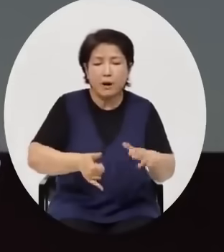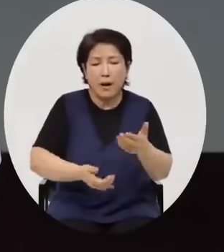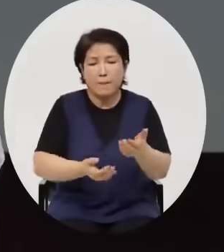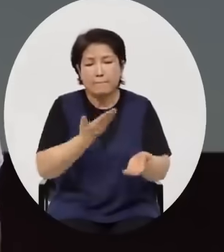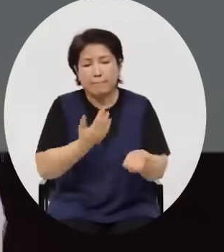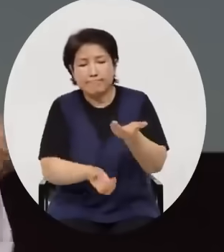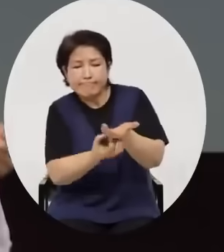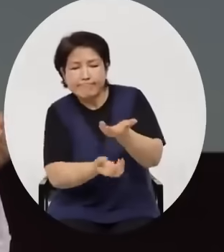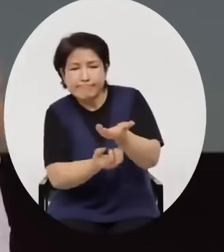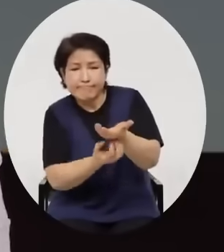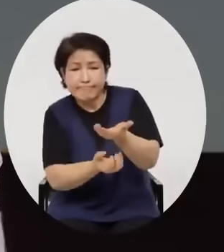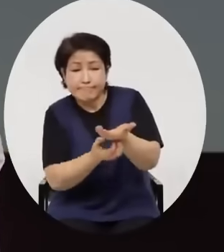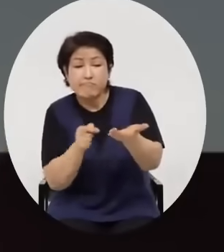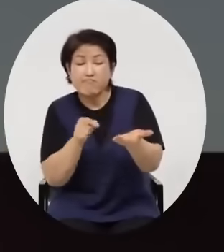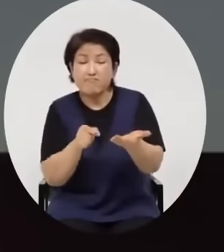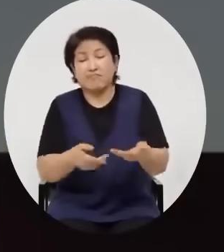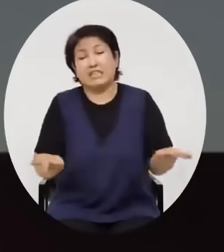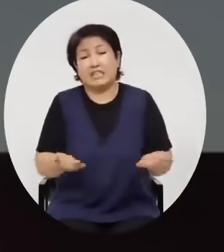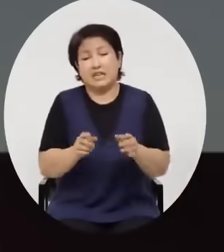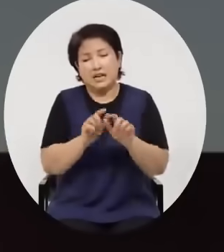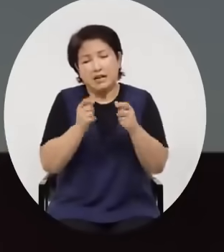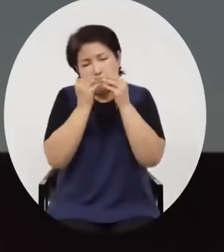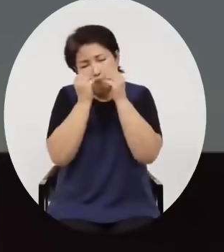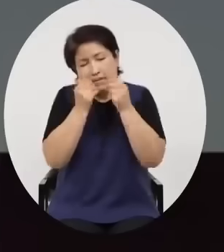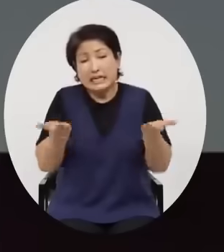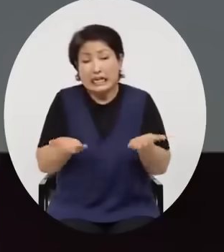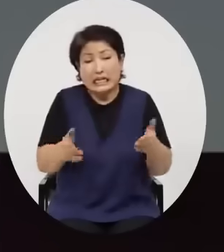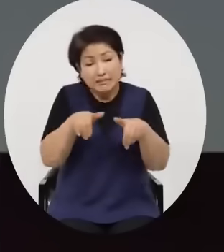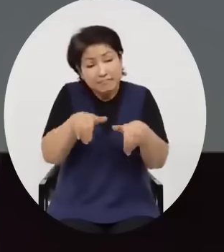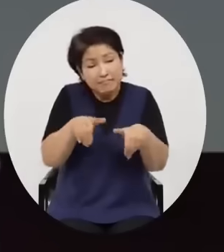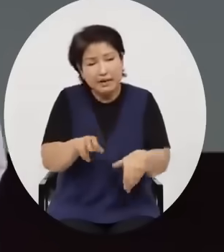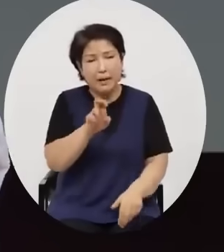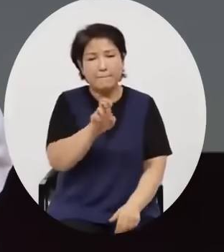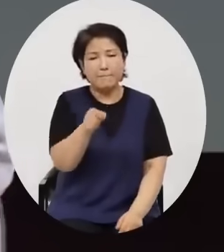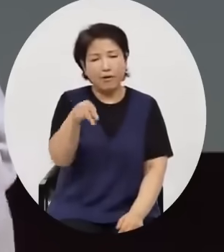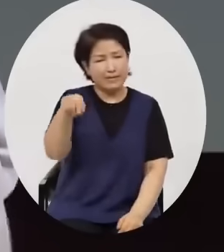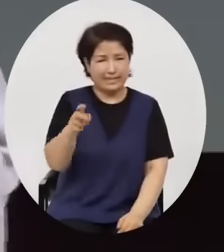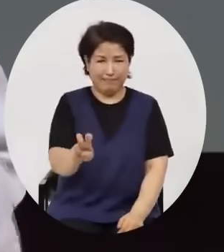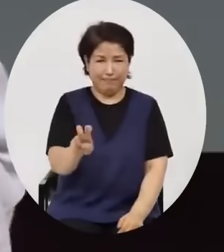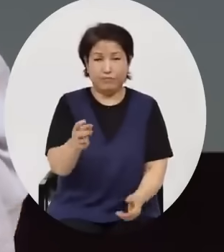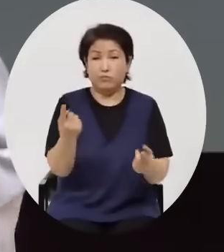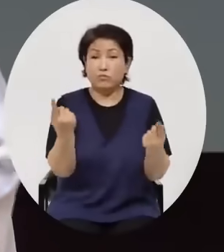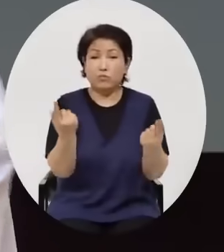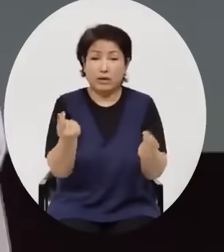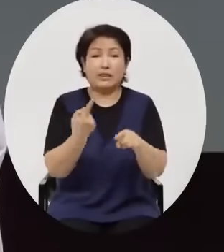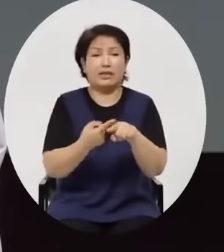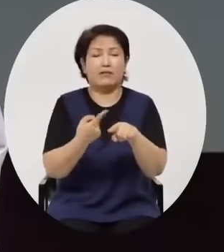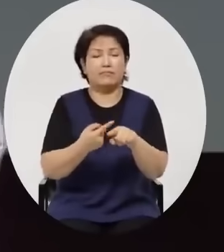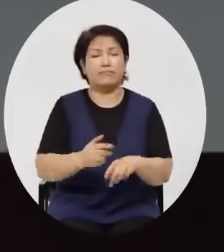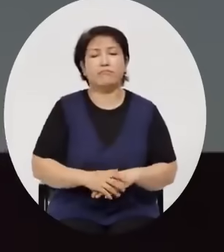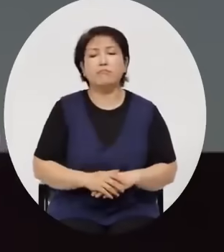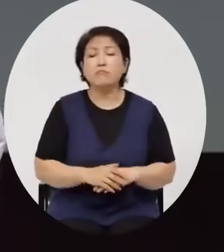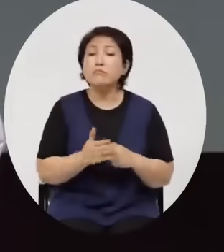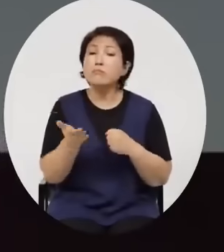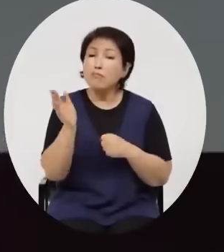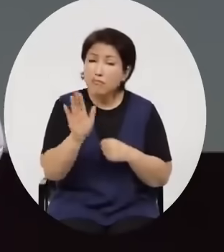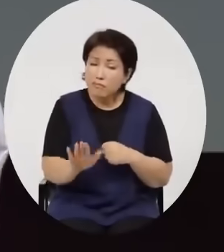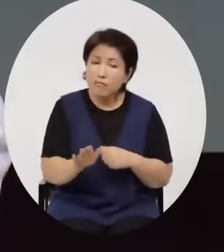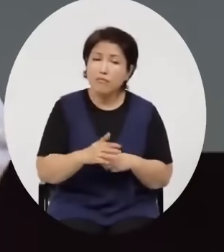떼고 이런 거 하는 게 부목이라 그래가 옛날로 말하면 머슴살이 한다 이 말이에요. 근데 이제